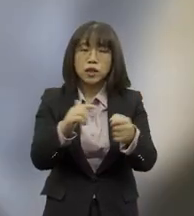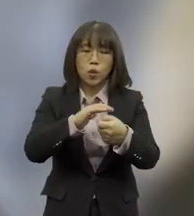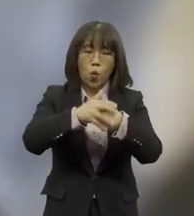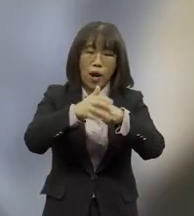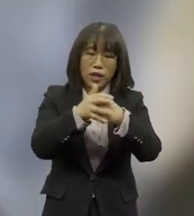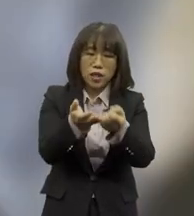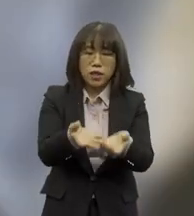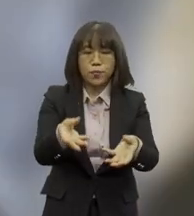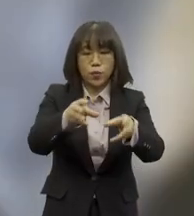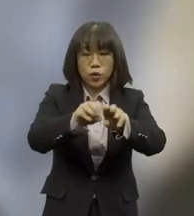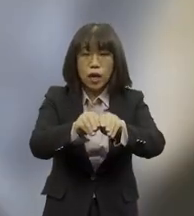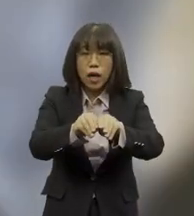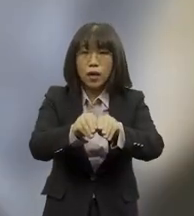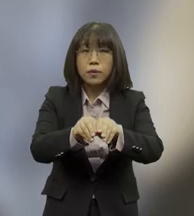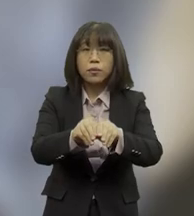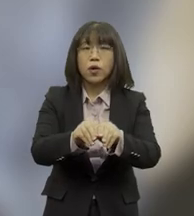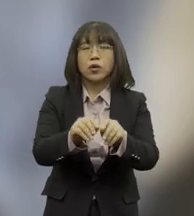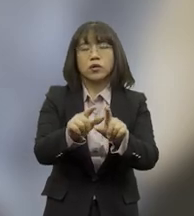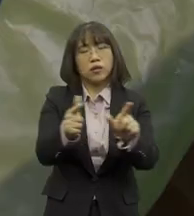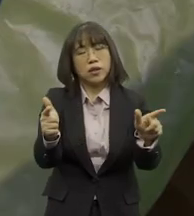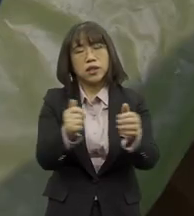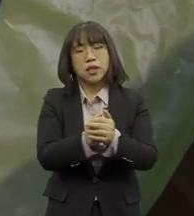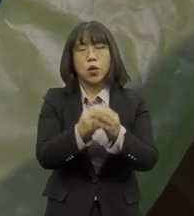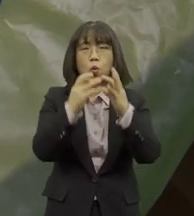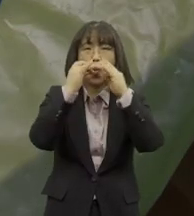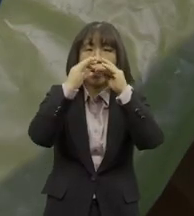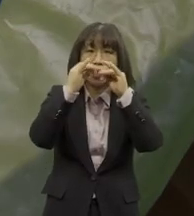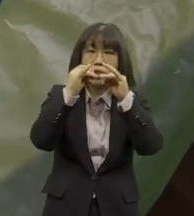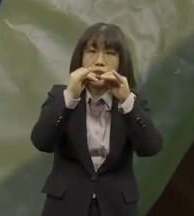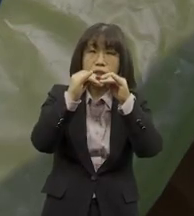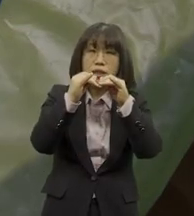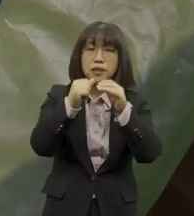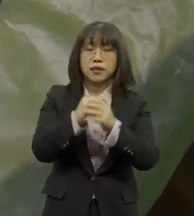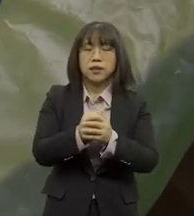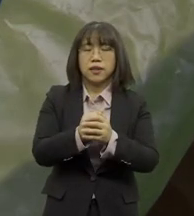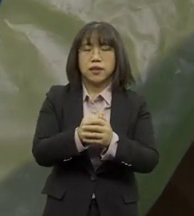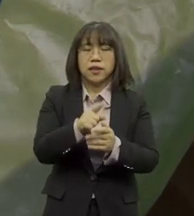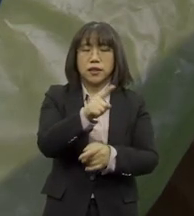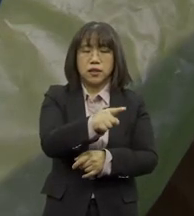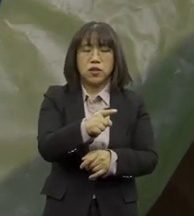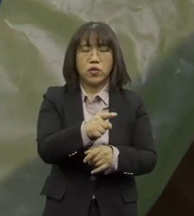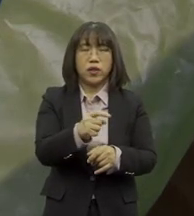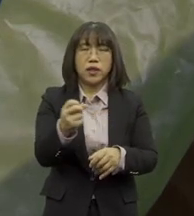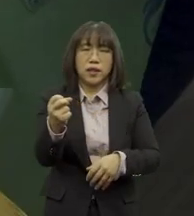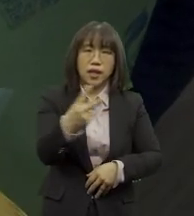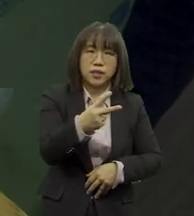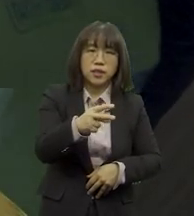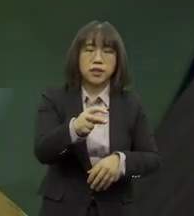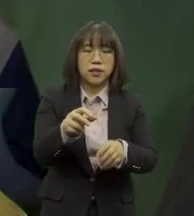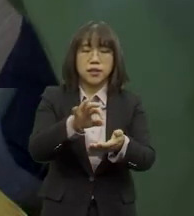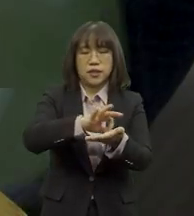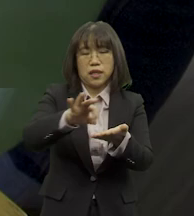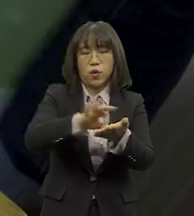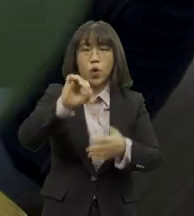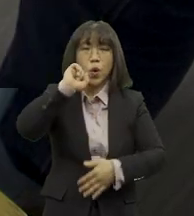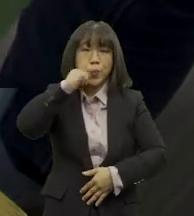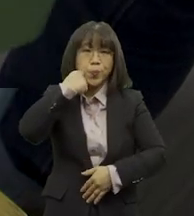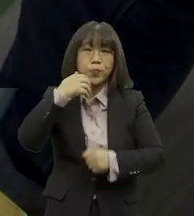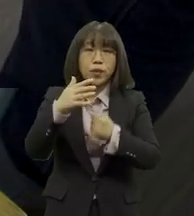과일망, 과일 포장재, 아이스팩, 기저귀, 화장지 등은 재활용이 되지 않아 종량제